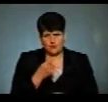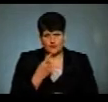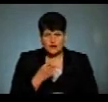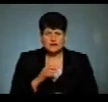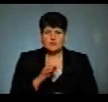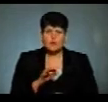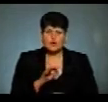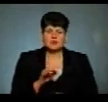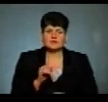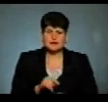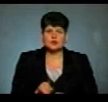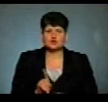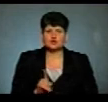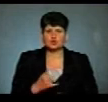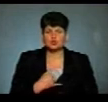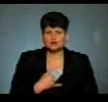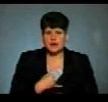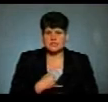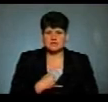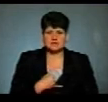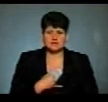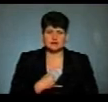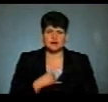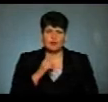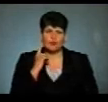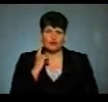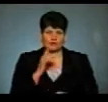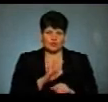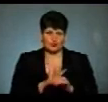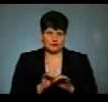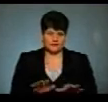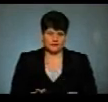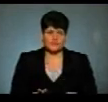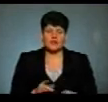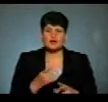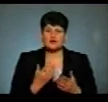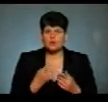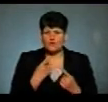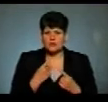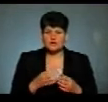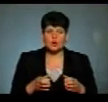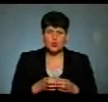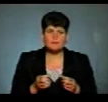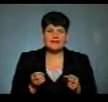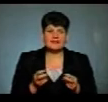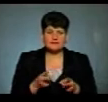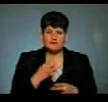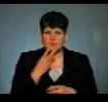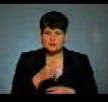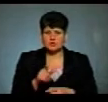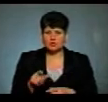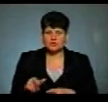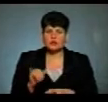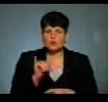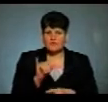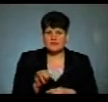те, що в нас десь помолодшав ковід. Все-таки щодо груп ризику, чи бачите ви, що люди, які у вас